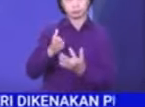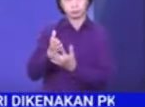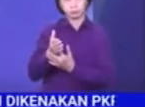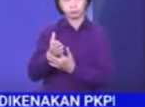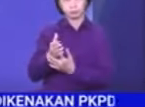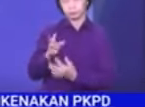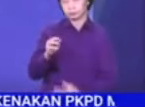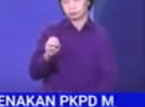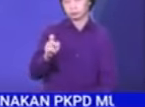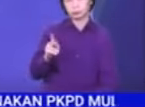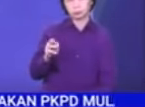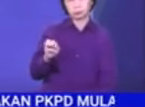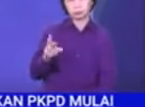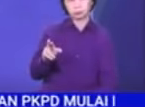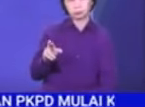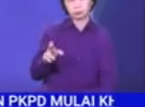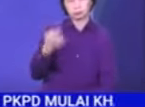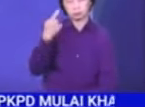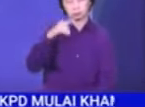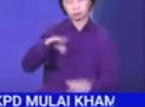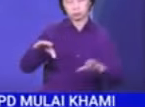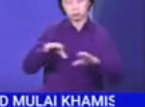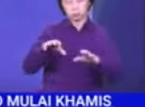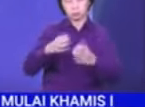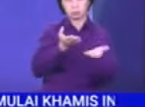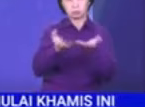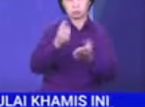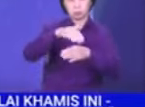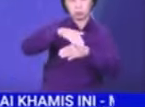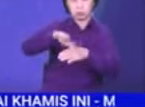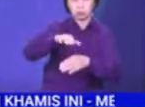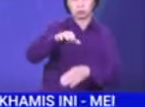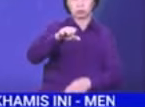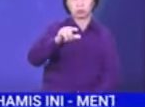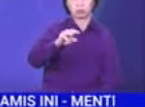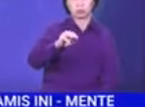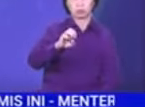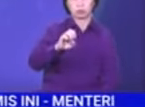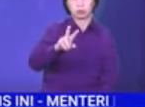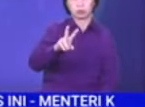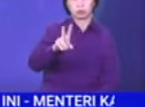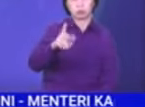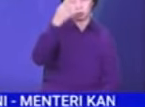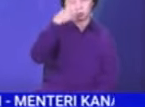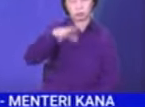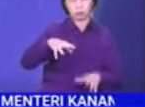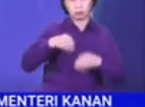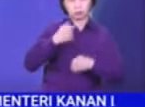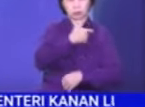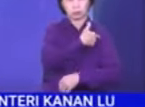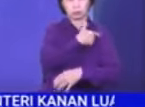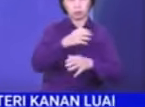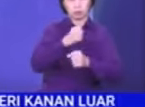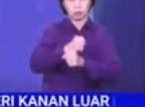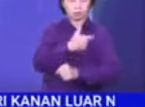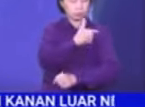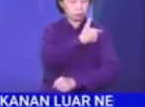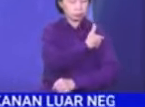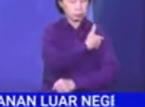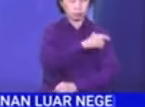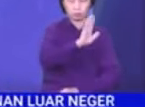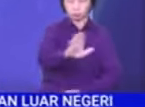Makmur Negeri mengambil inisiatif menumbuhkan primata pahatan Kompleks bagi penerima penerima vaksin untuk mendapatkan suntikan